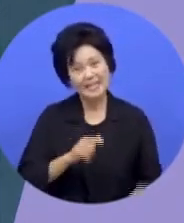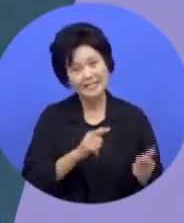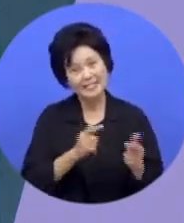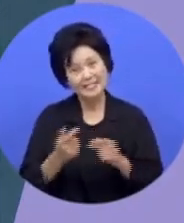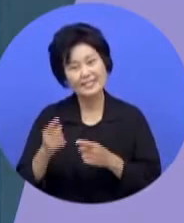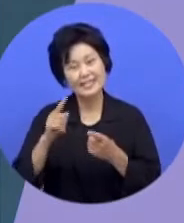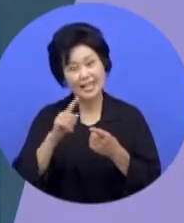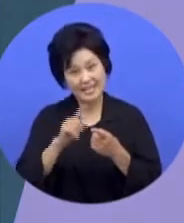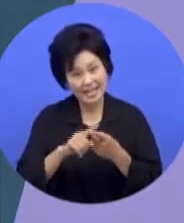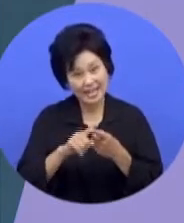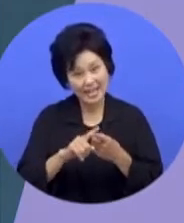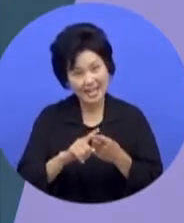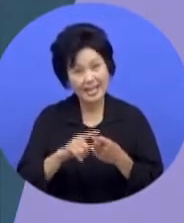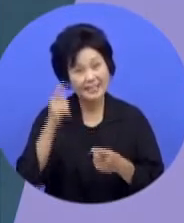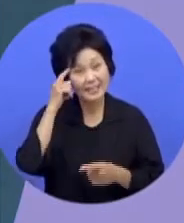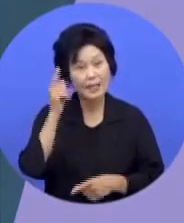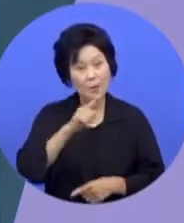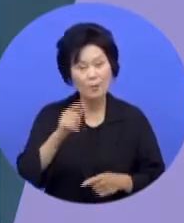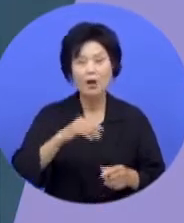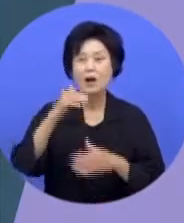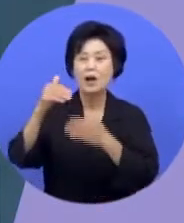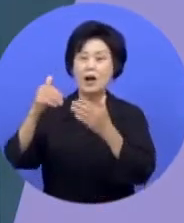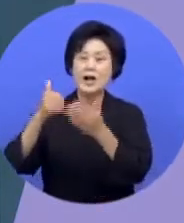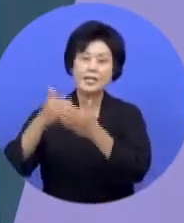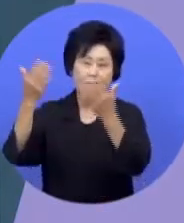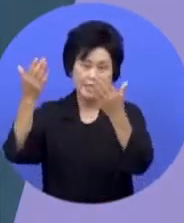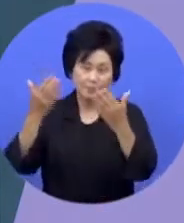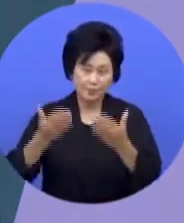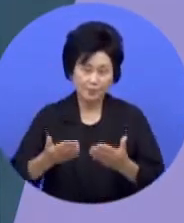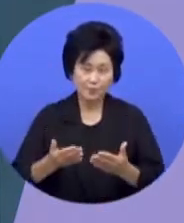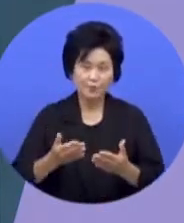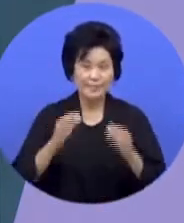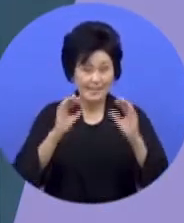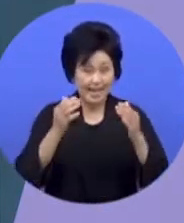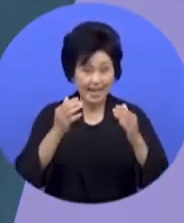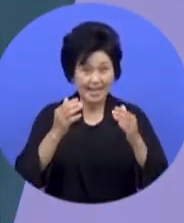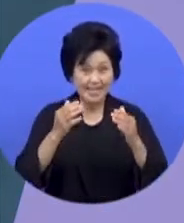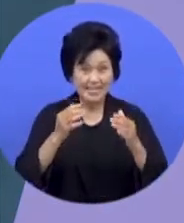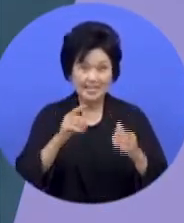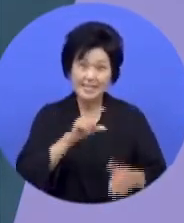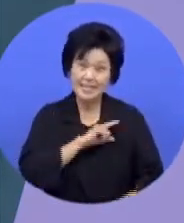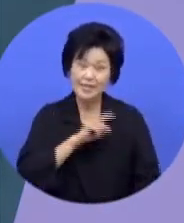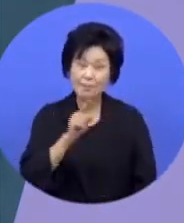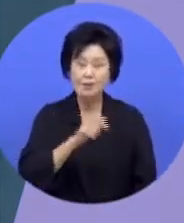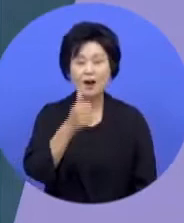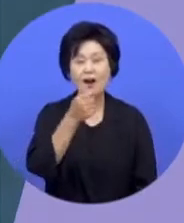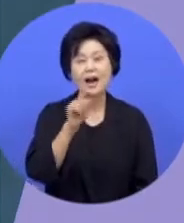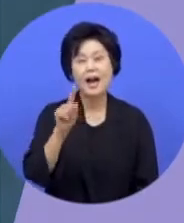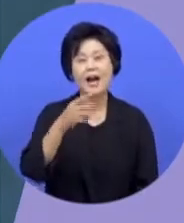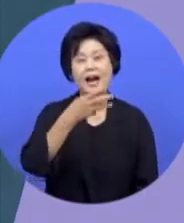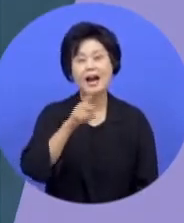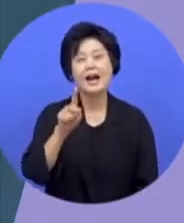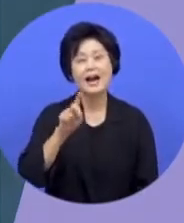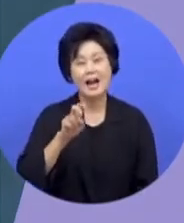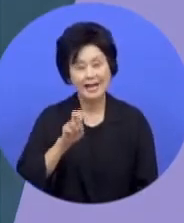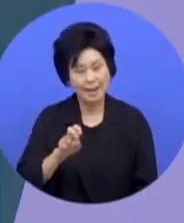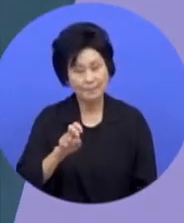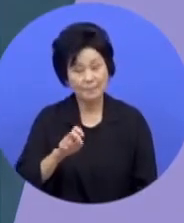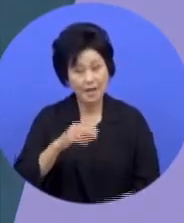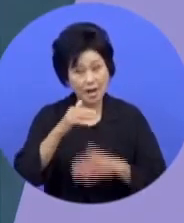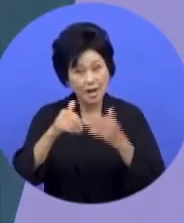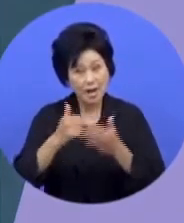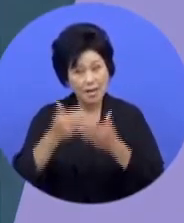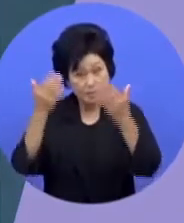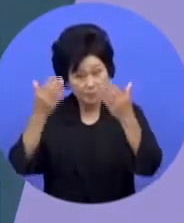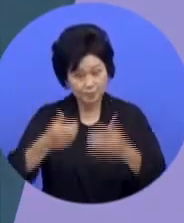이 자녀를 저희 아이 큰아이 이름이 하람이거든요. 하나님의 사람으로 키워야 한다. 그것이 가장 행복한 일이고